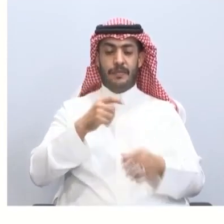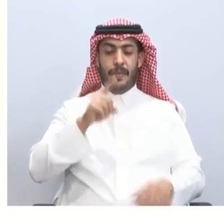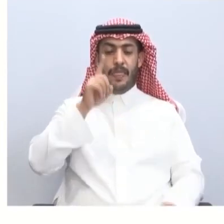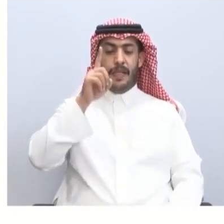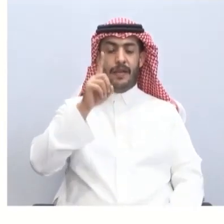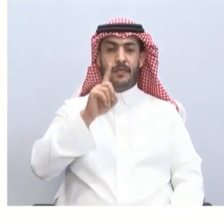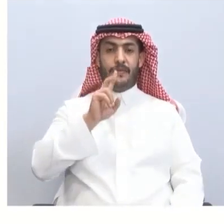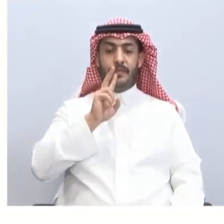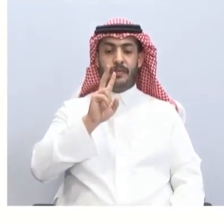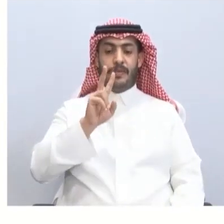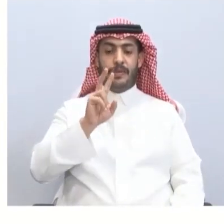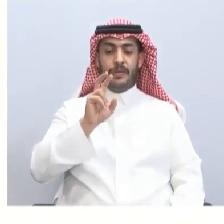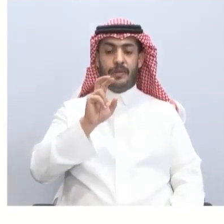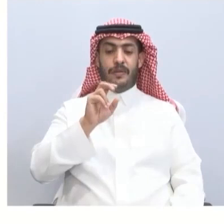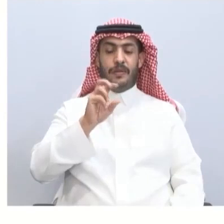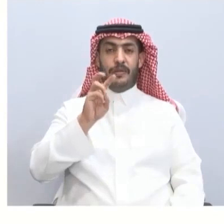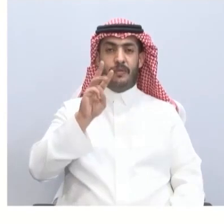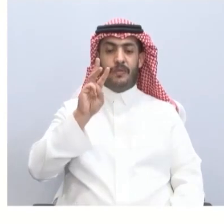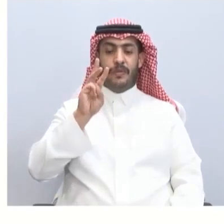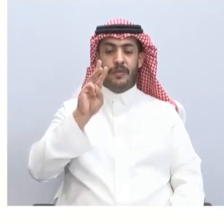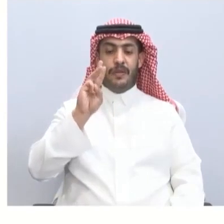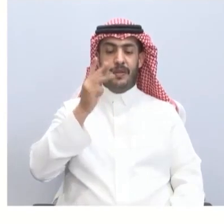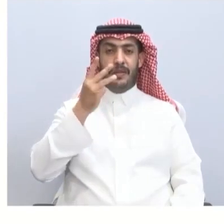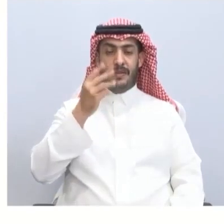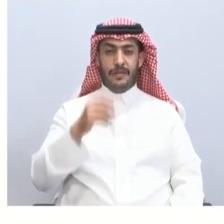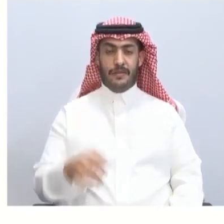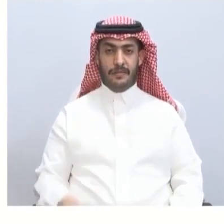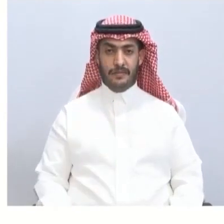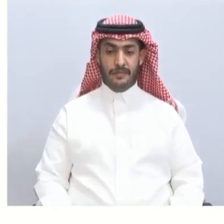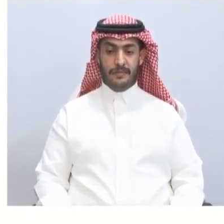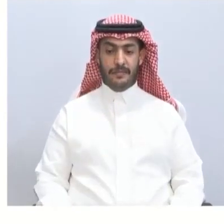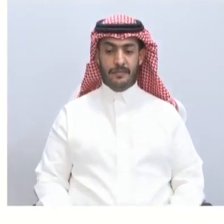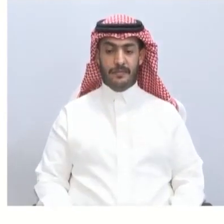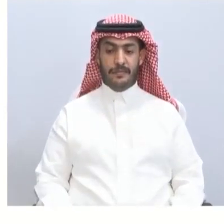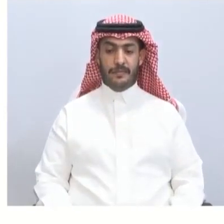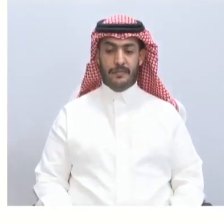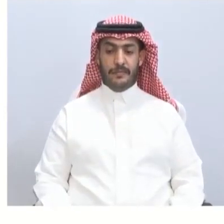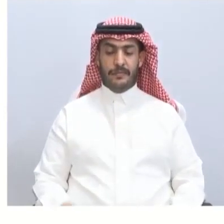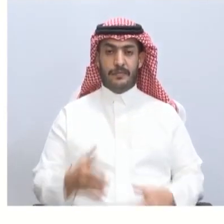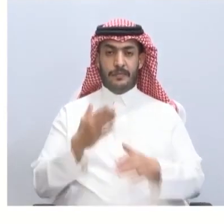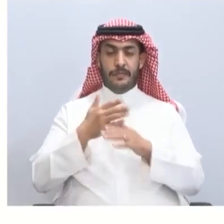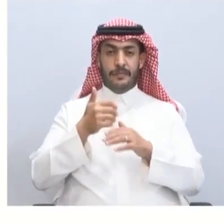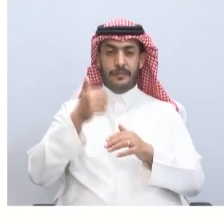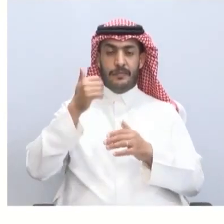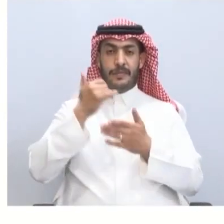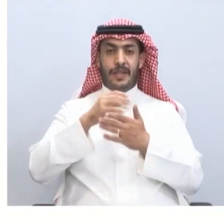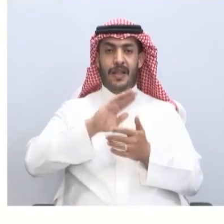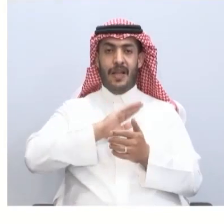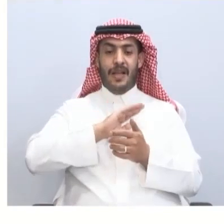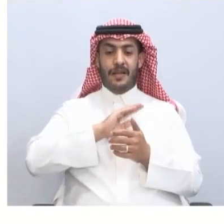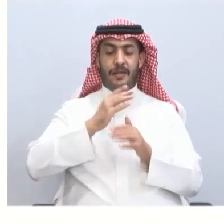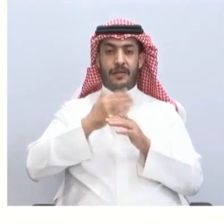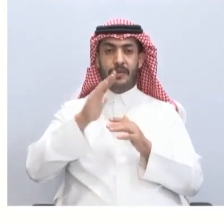في عام 12 13 حيث سمح لهم بالحج